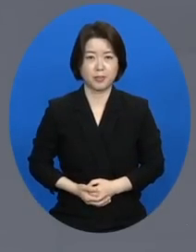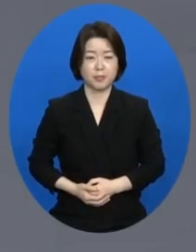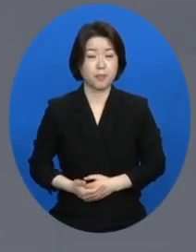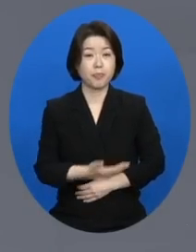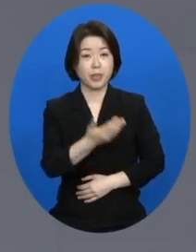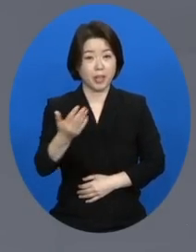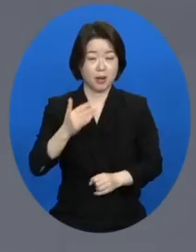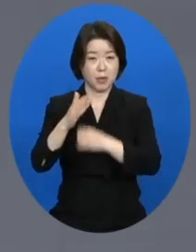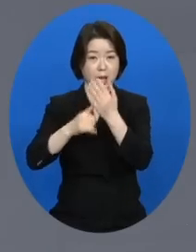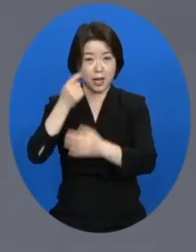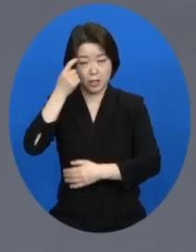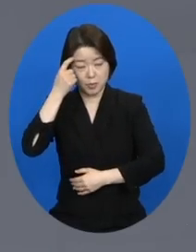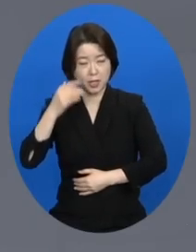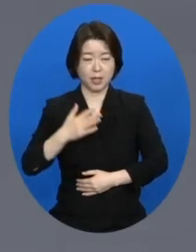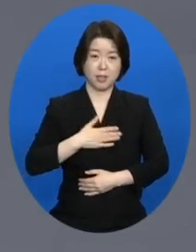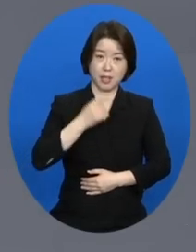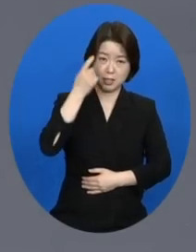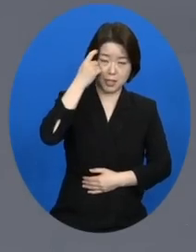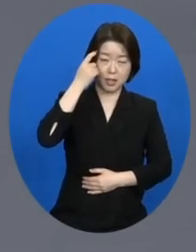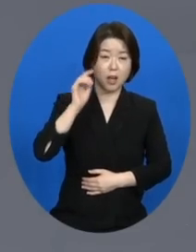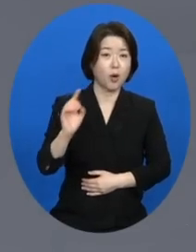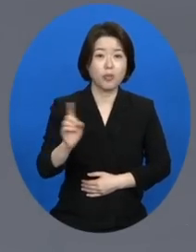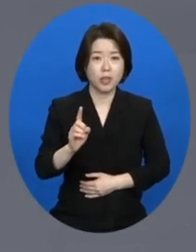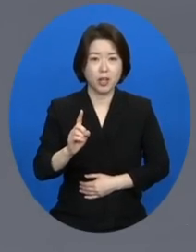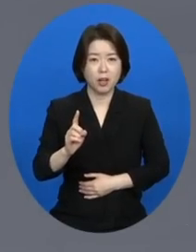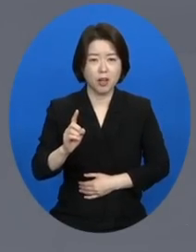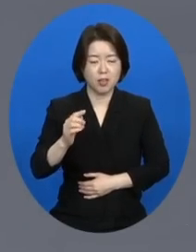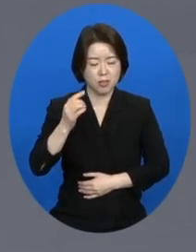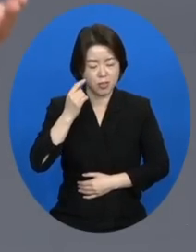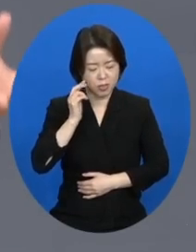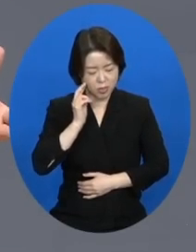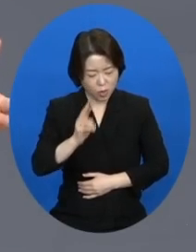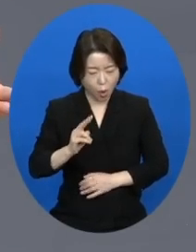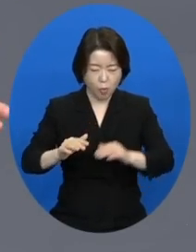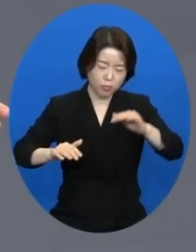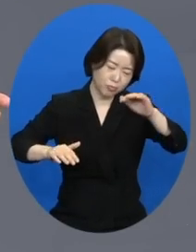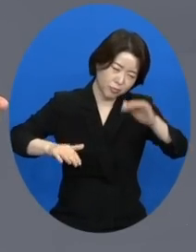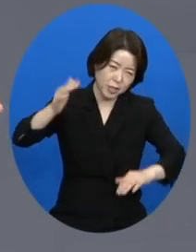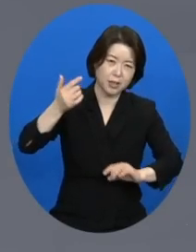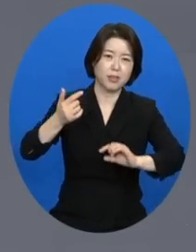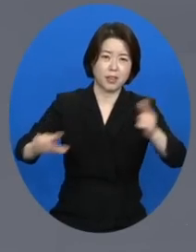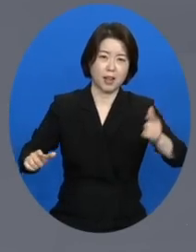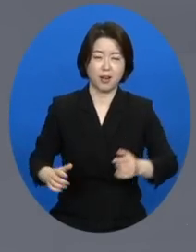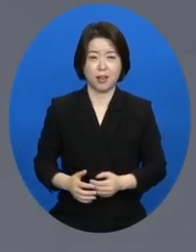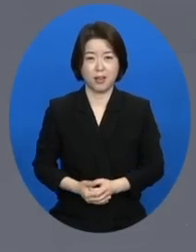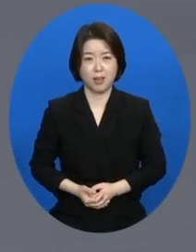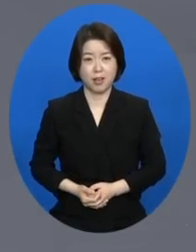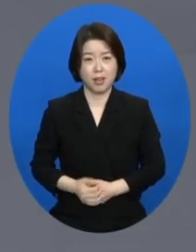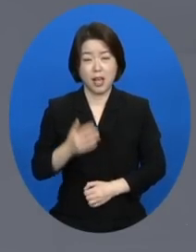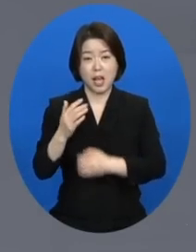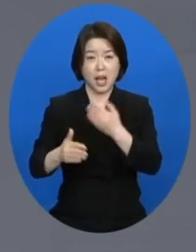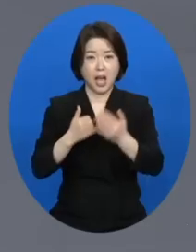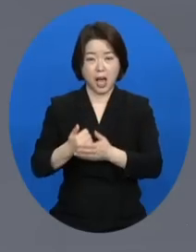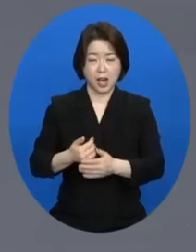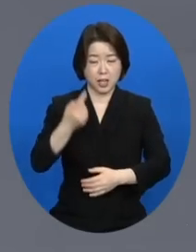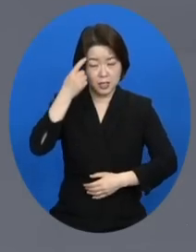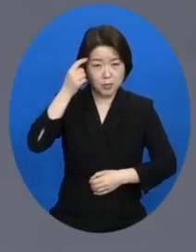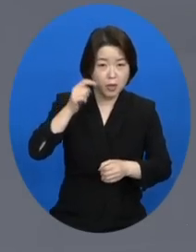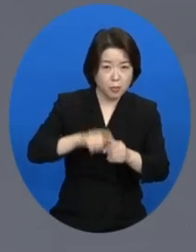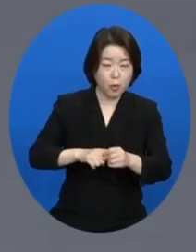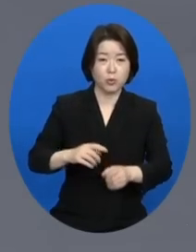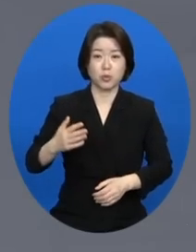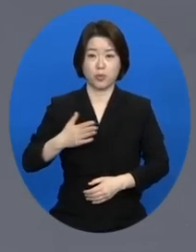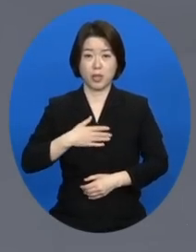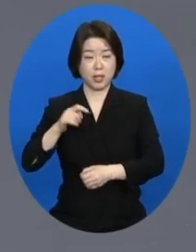여러분, 하나님의 생각과 우리의 생각은 어떻다고요? 너무나 다릅니다. 하나님의 의도와